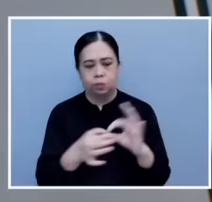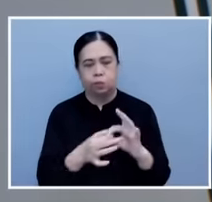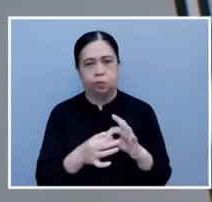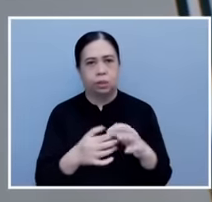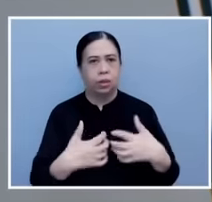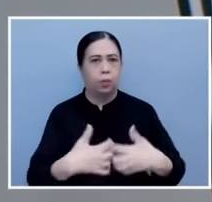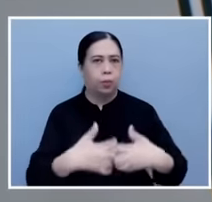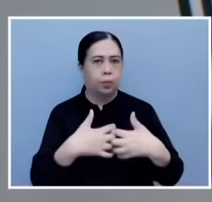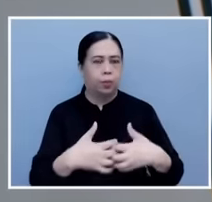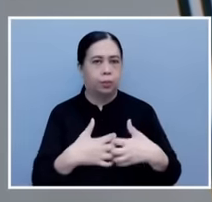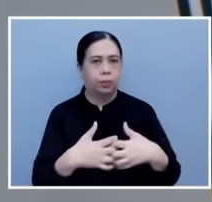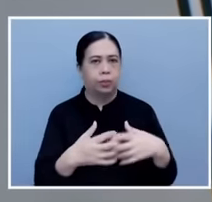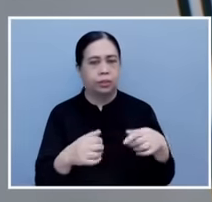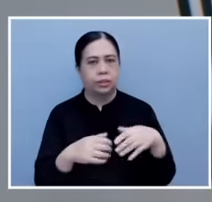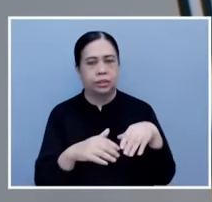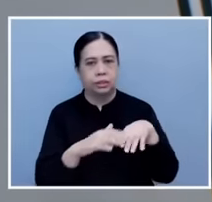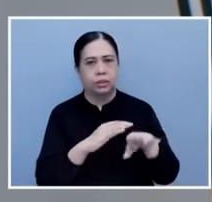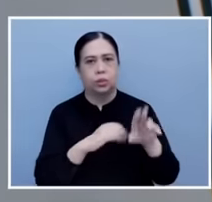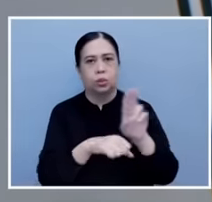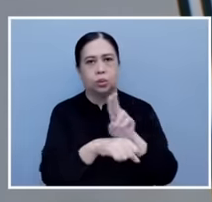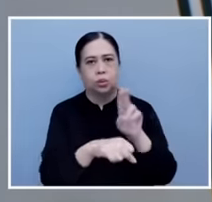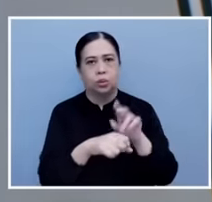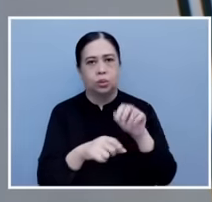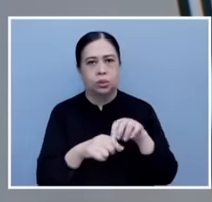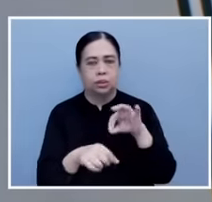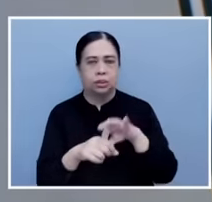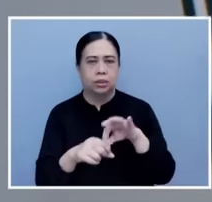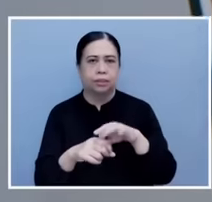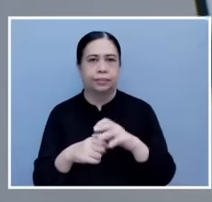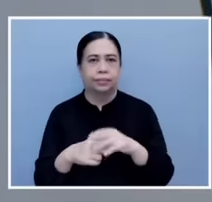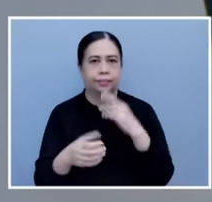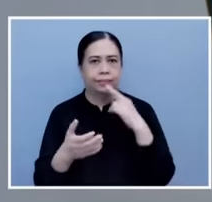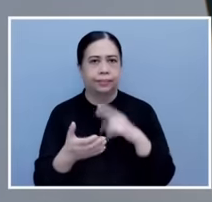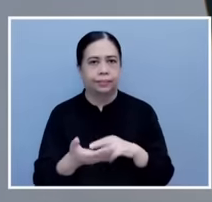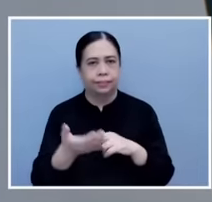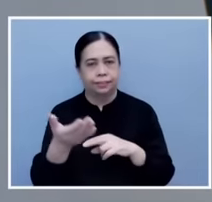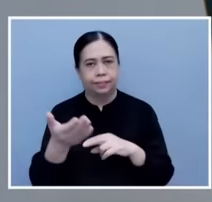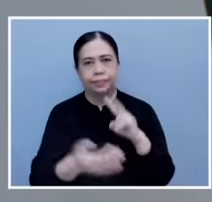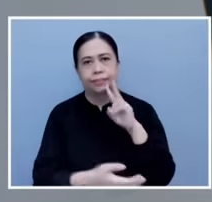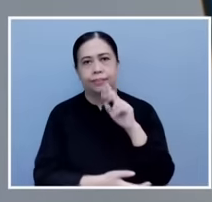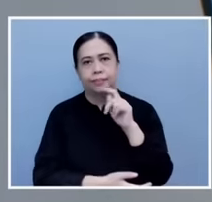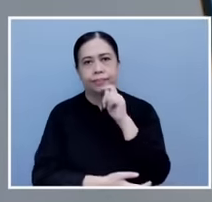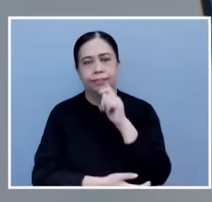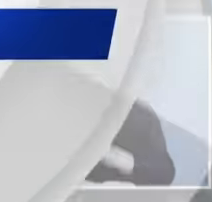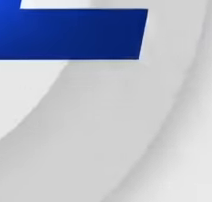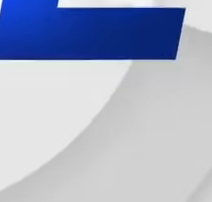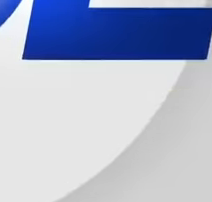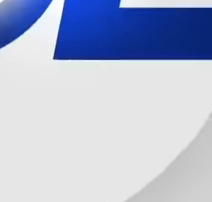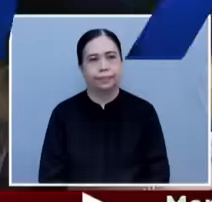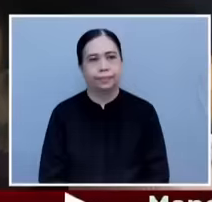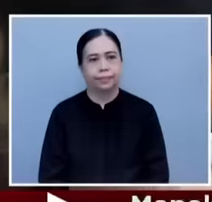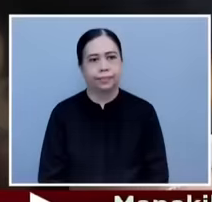counting machine na gagamitin sa halalan. Nagpapatrol, Victoria Tuna.